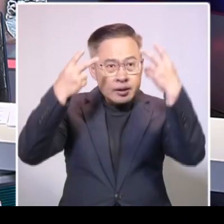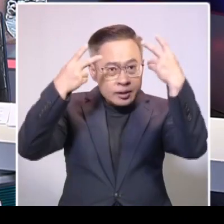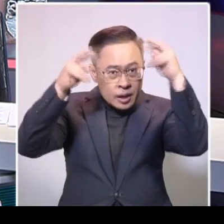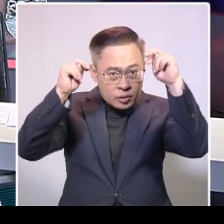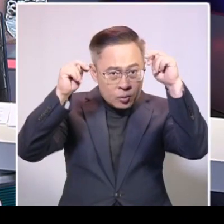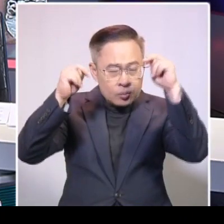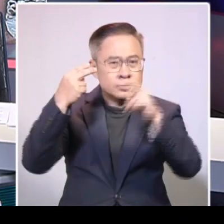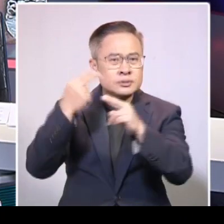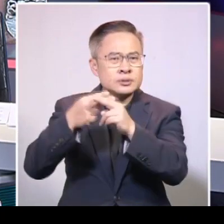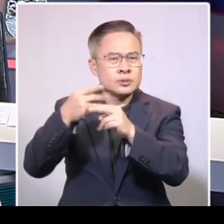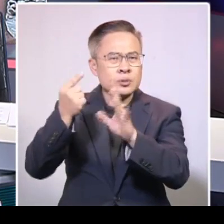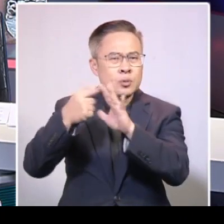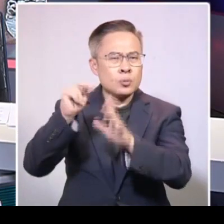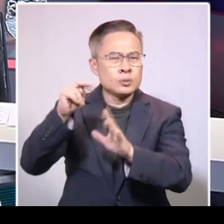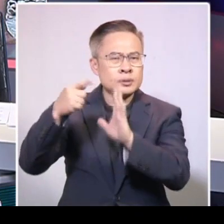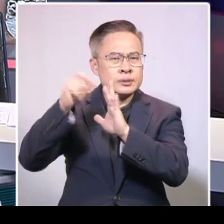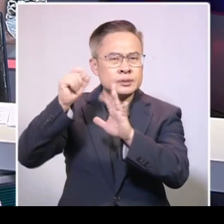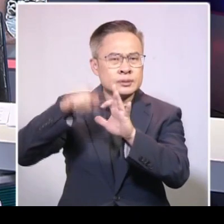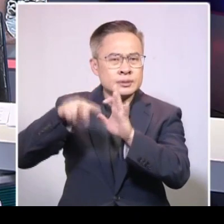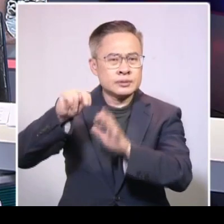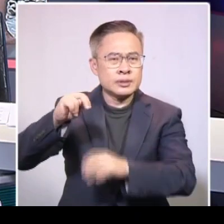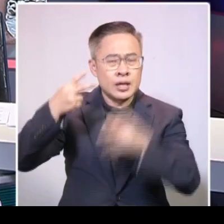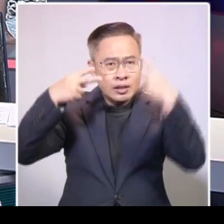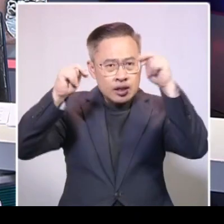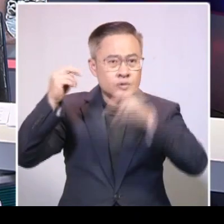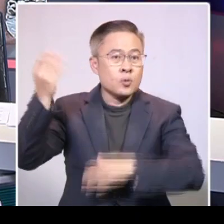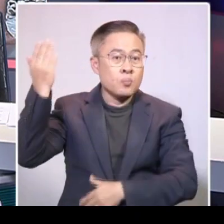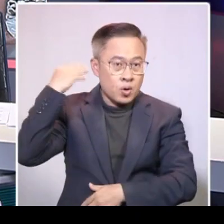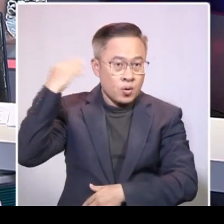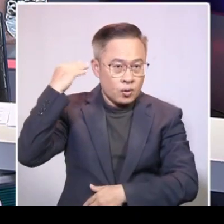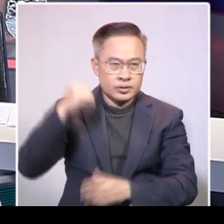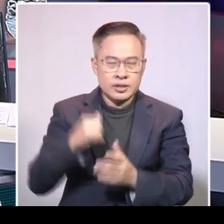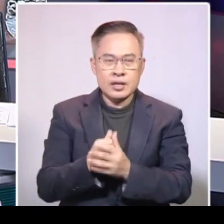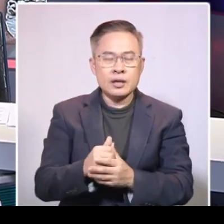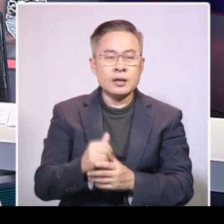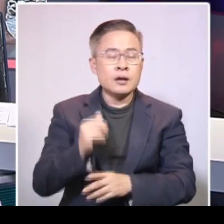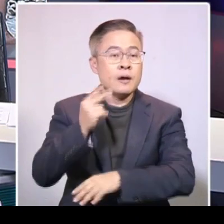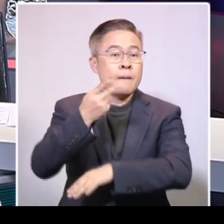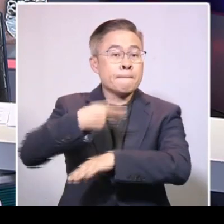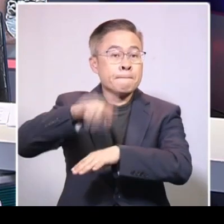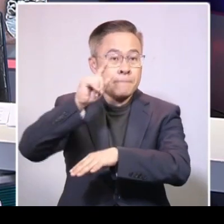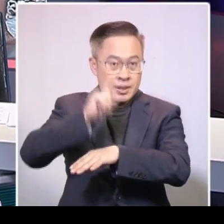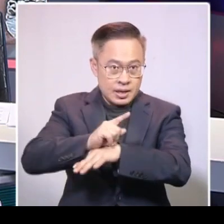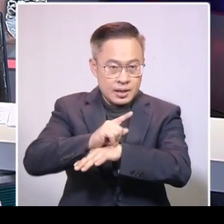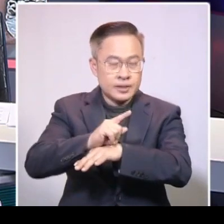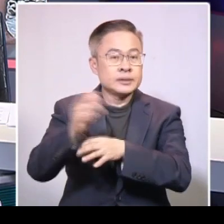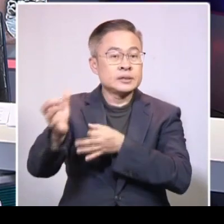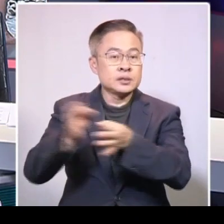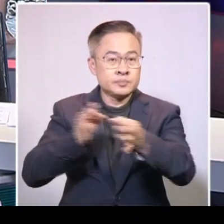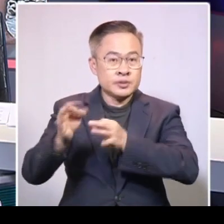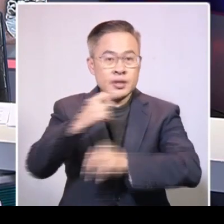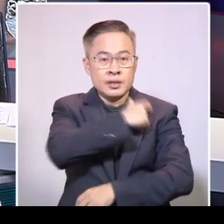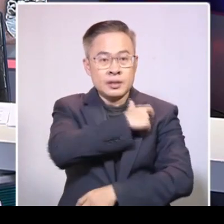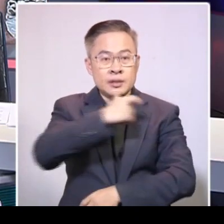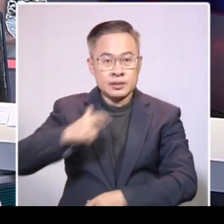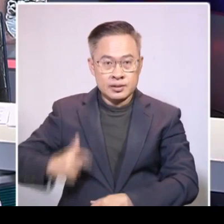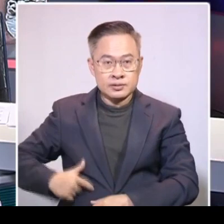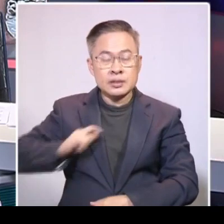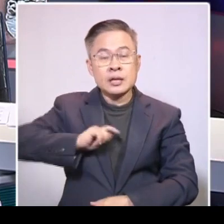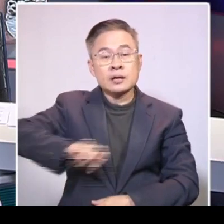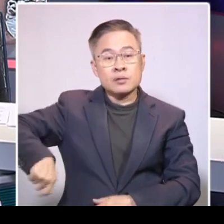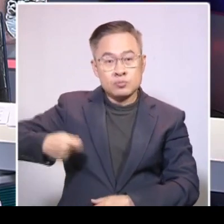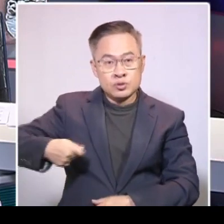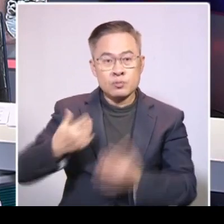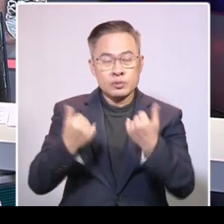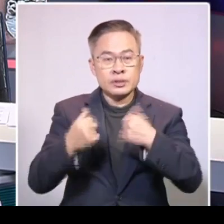มเด็จอัครมหาเสนาบดีเดโชฮุนเซนซึ่งเป็นประธานคณะองคมนตรีและก็เป็นอดีตนายกรัฐมนตรีกัมพูชาวันนี้มีนัดทานข้